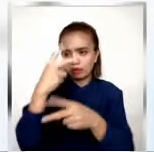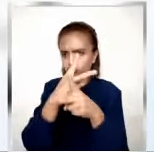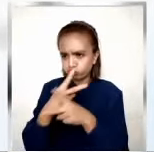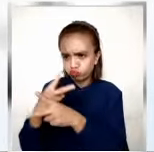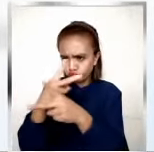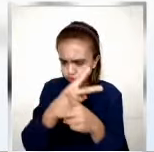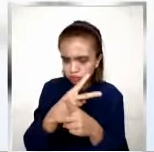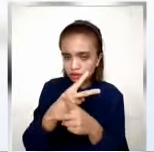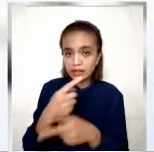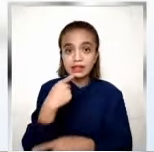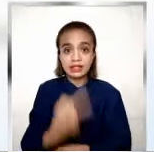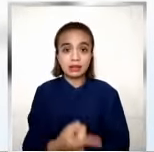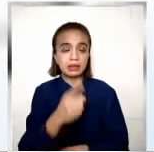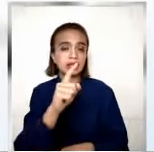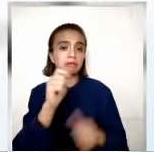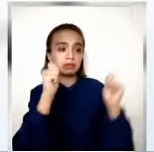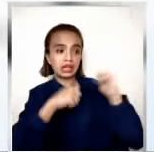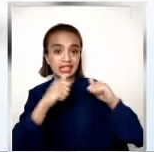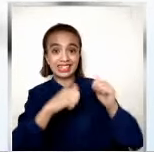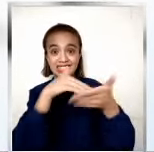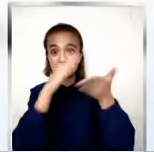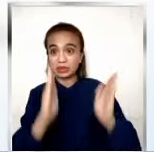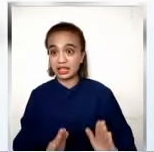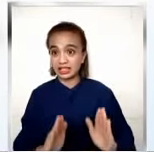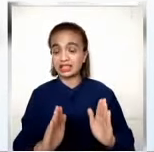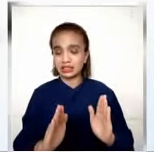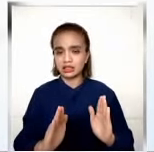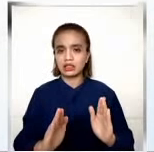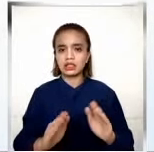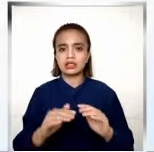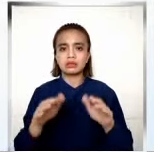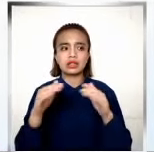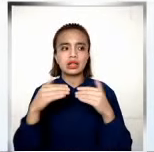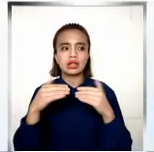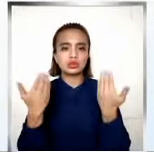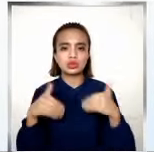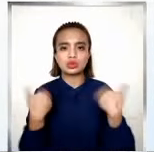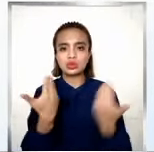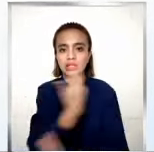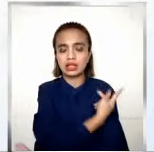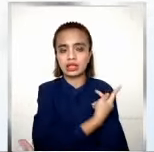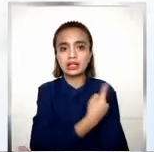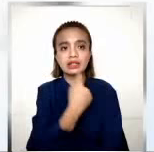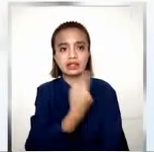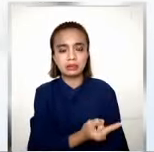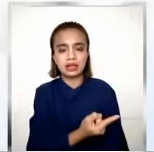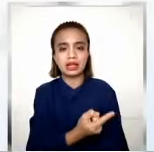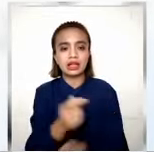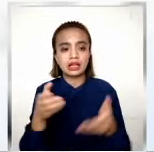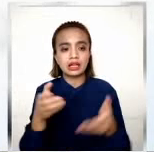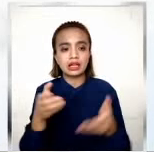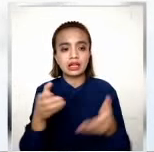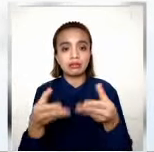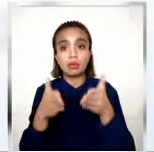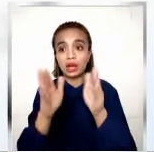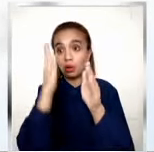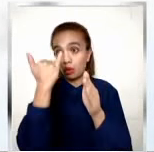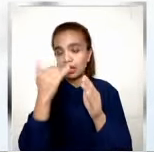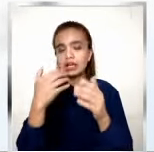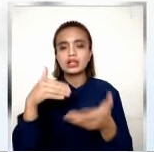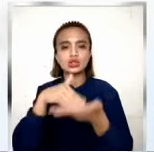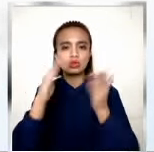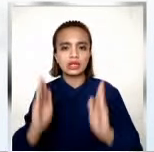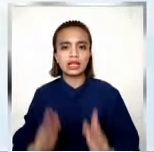isang netizen na estudyante sa pagbabakuna sa mga bata. Anya, magbibigay daan ito para makabalik na ang mga estudyante sa